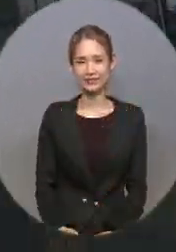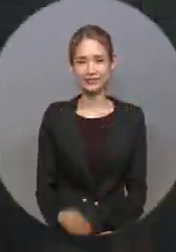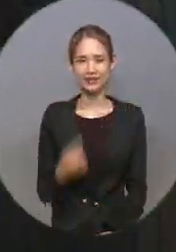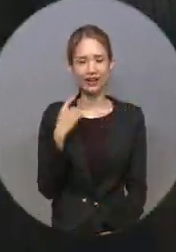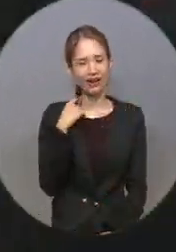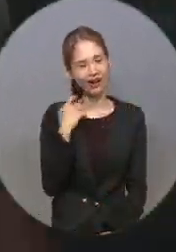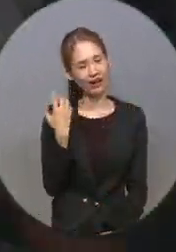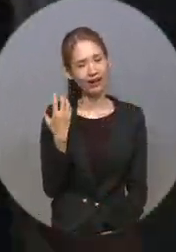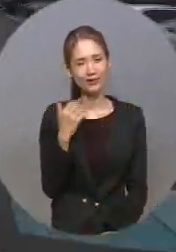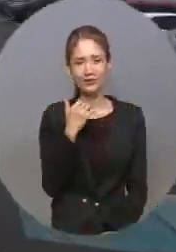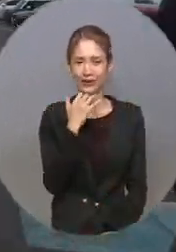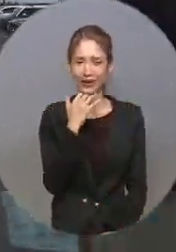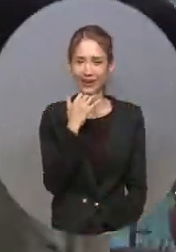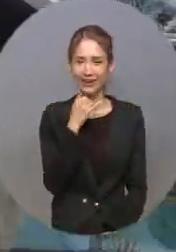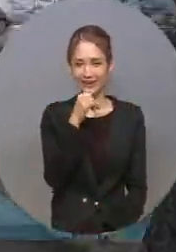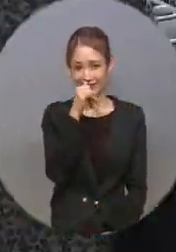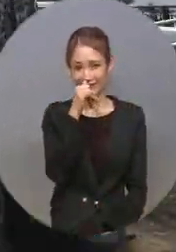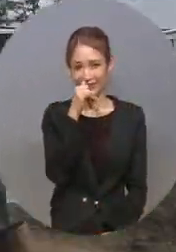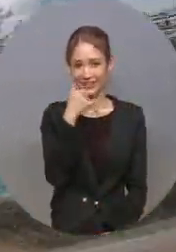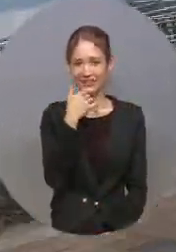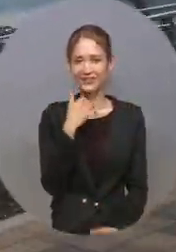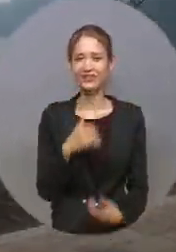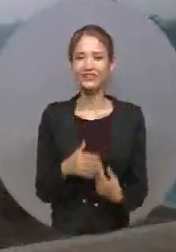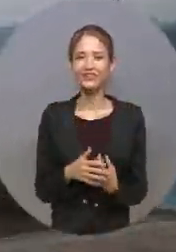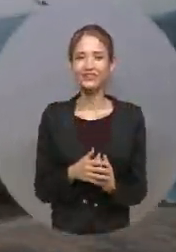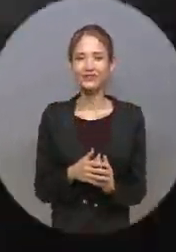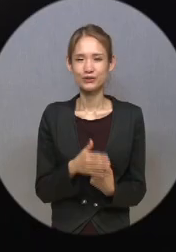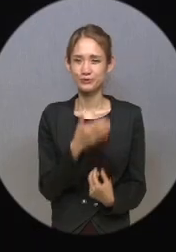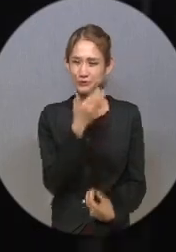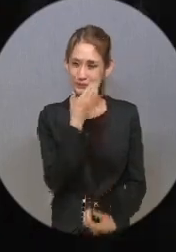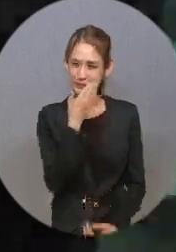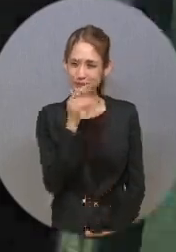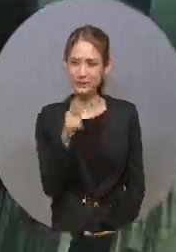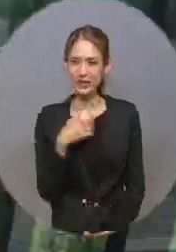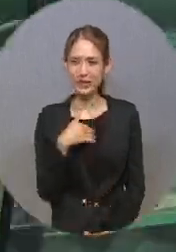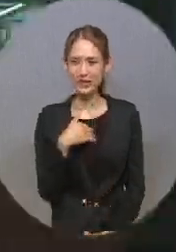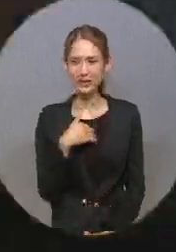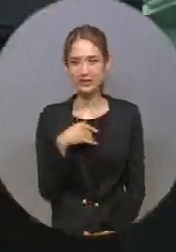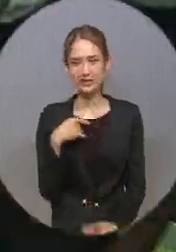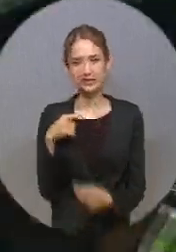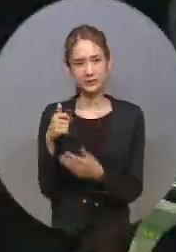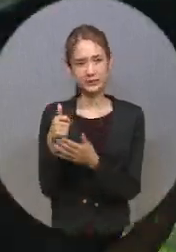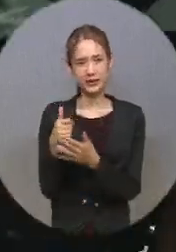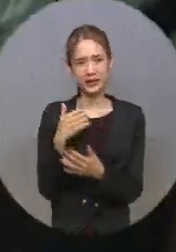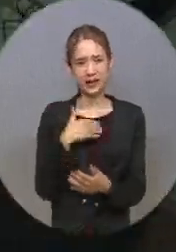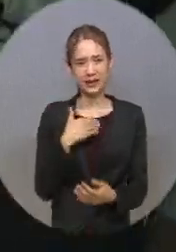나이가 있어서. 역시다. 이 마음을 아세요? 선생님, 이 마음을 아시는 분이에요?